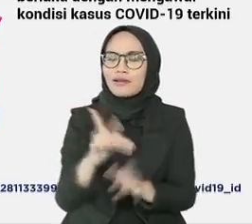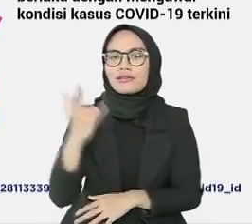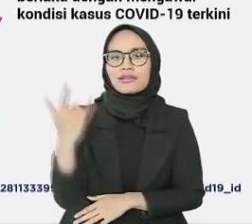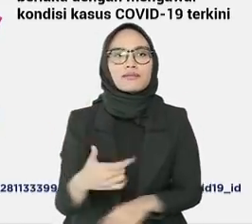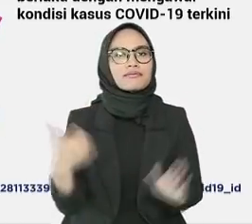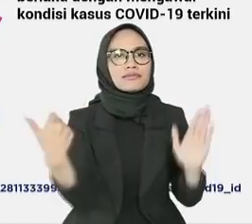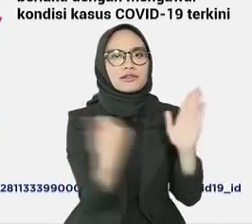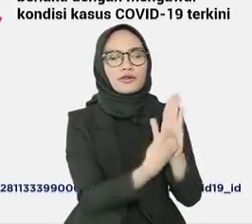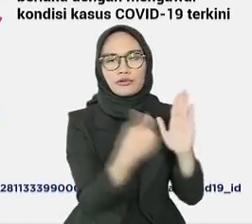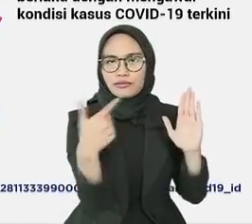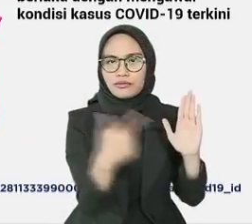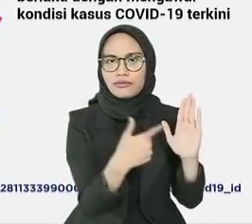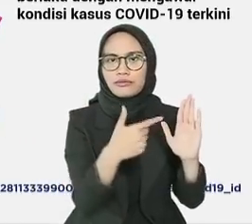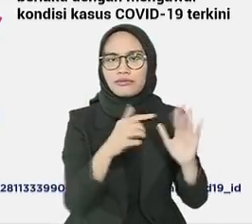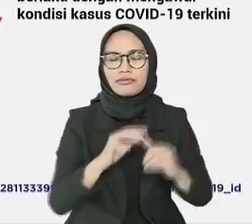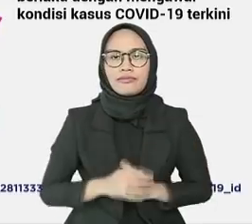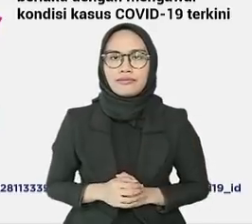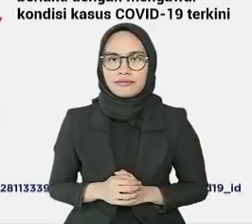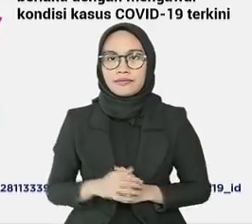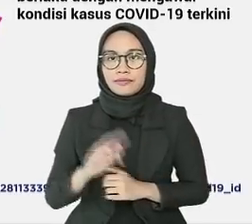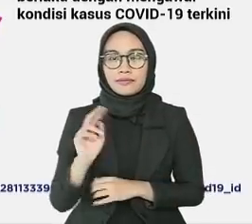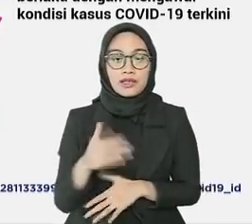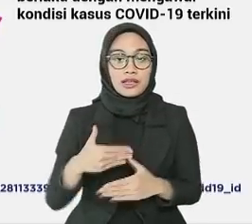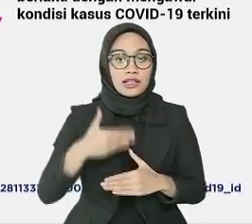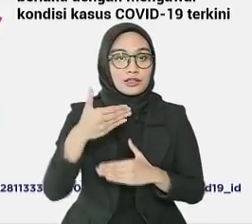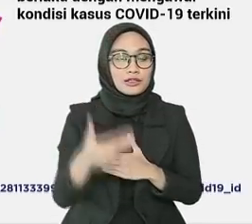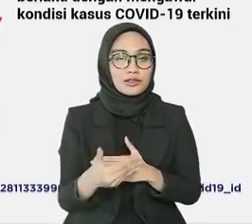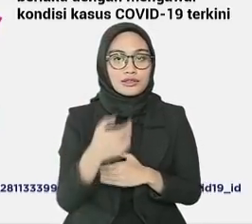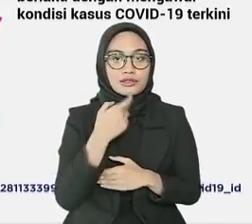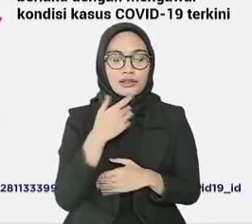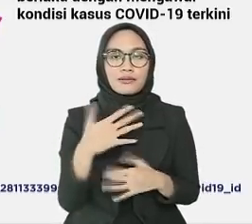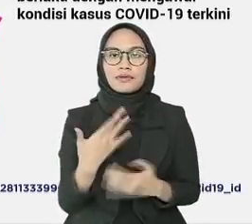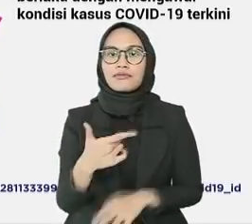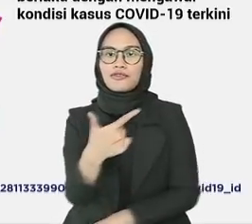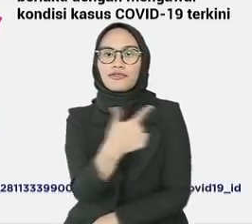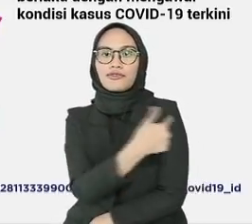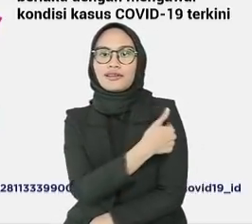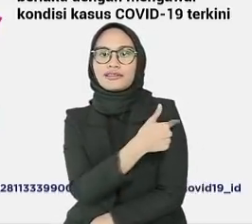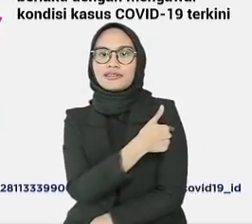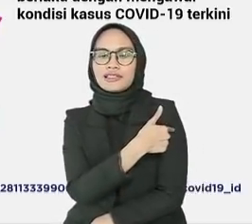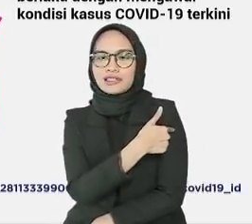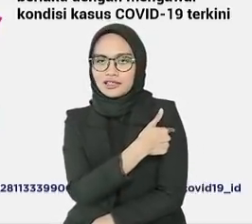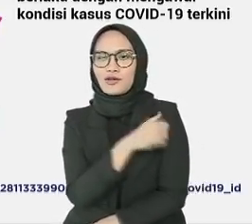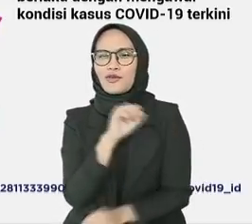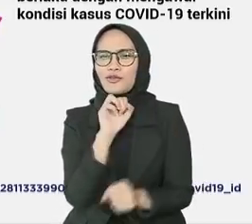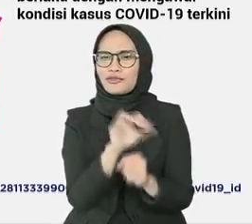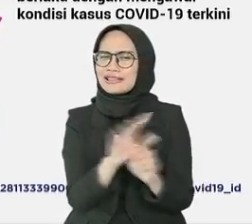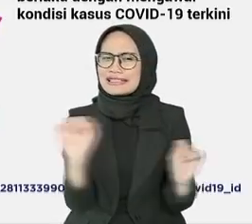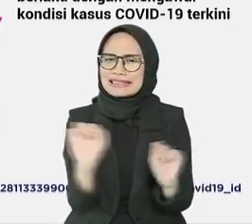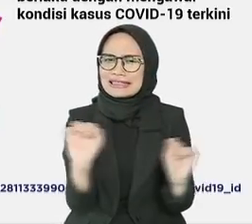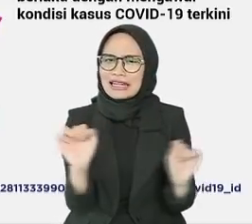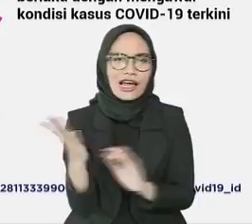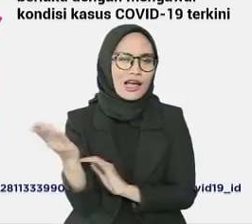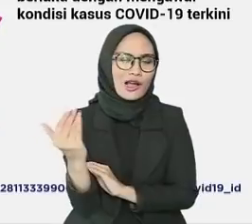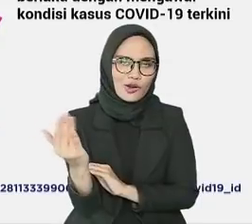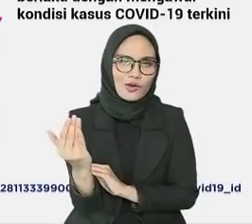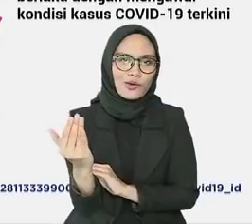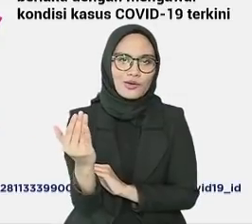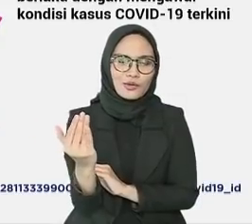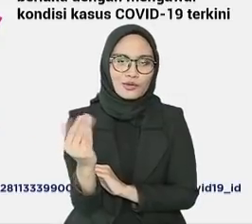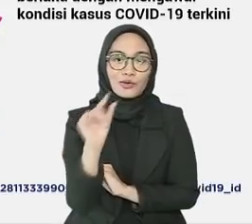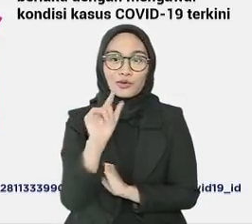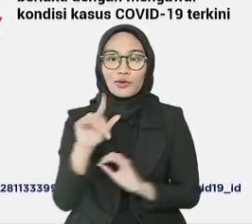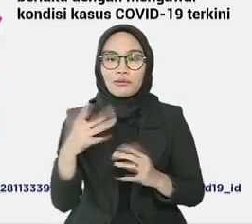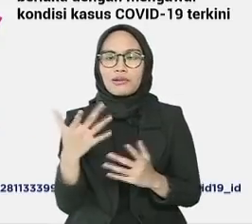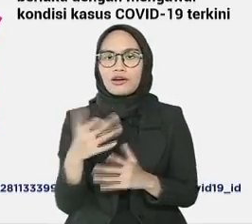dan perjalanan. Kedua, menyegerakan vaksinasi COVID-19 sebagai tanggung jawab kita melindungi yang